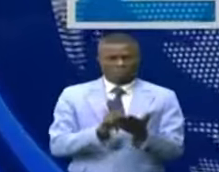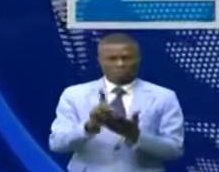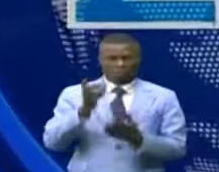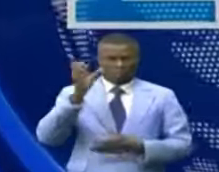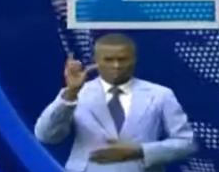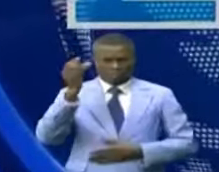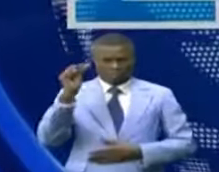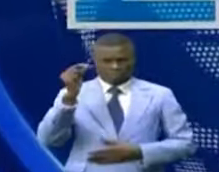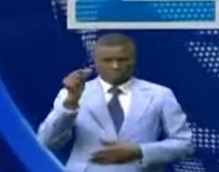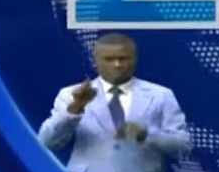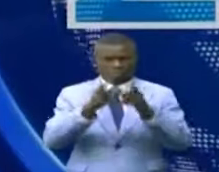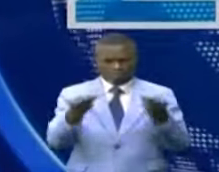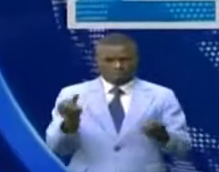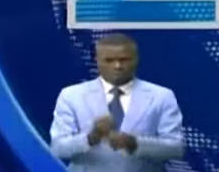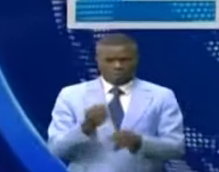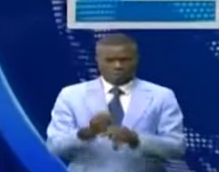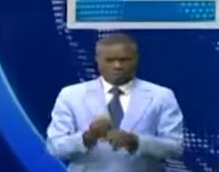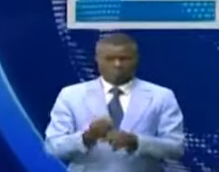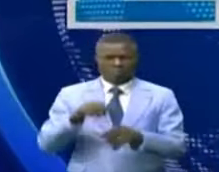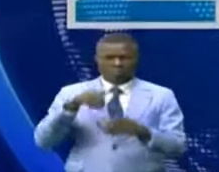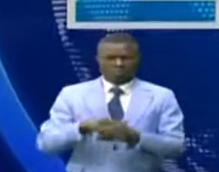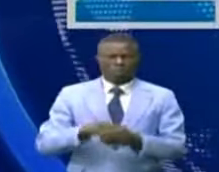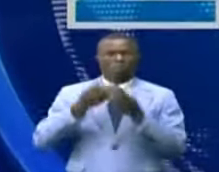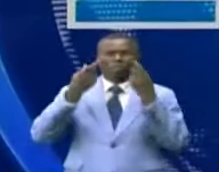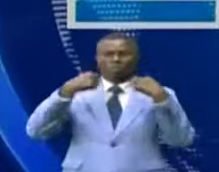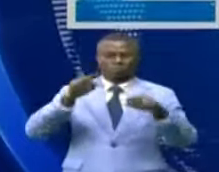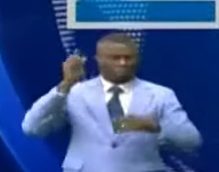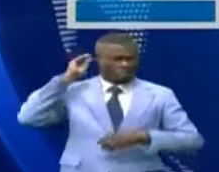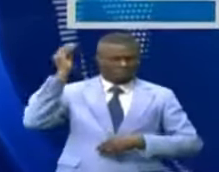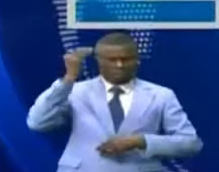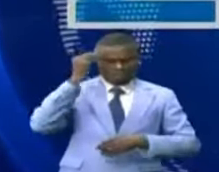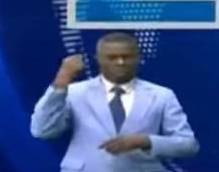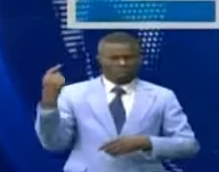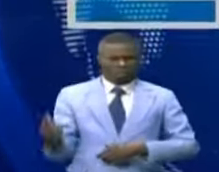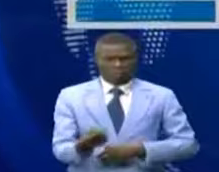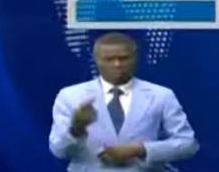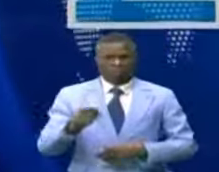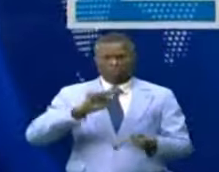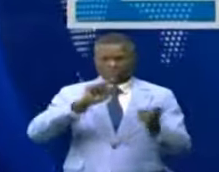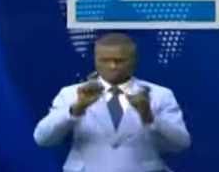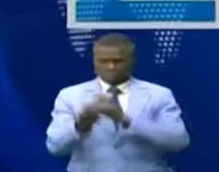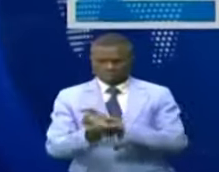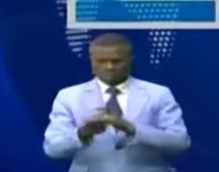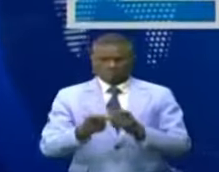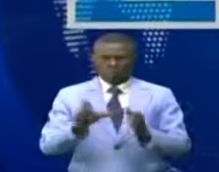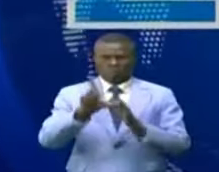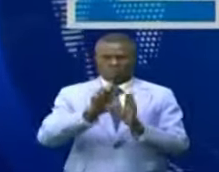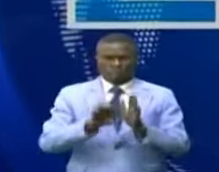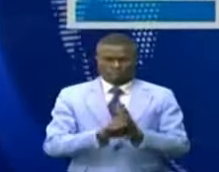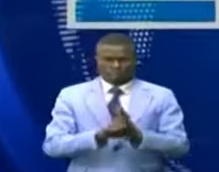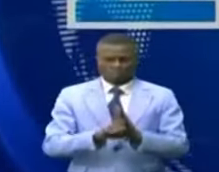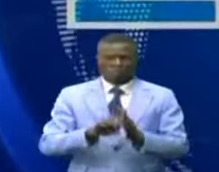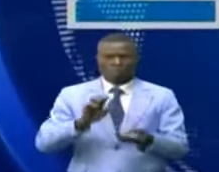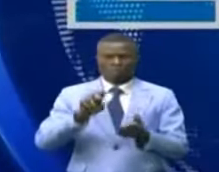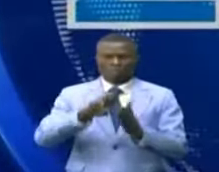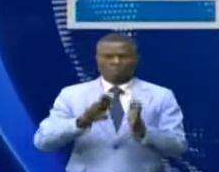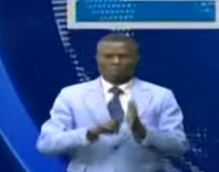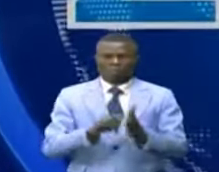et ou des carrières en dépit du rappel consécutif à la révision du code et règlement minier